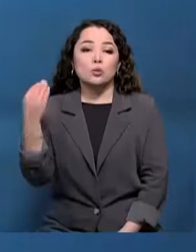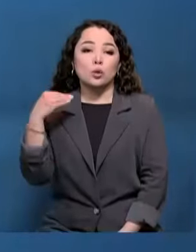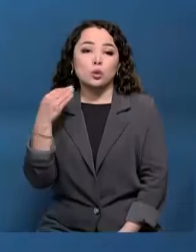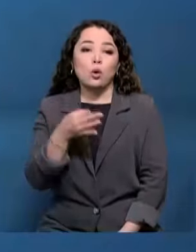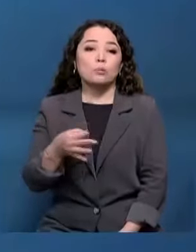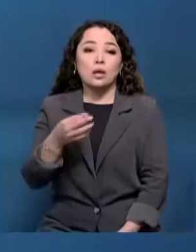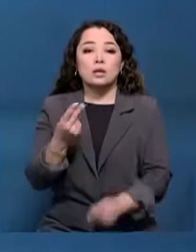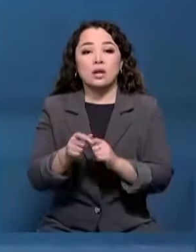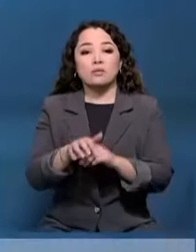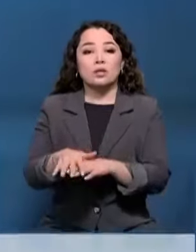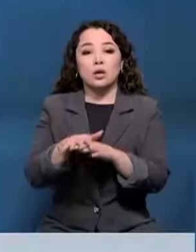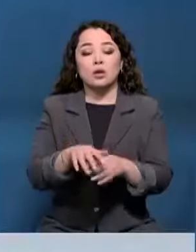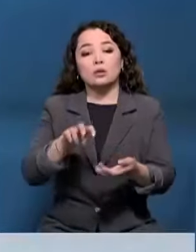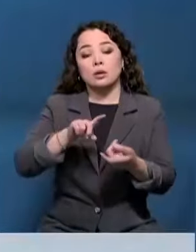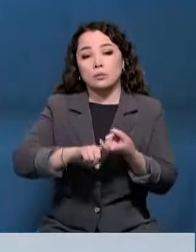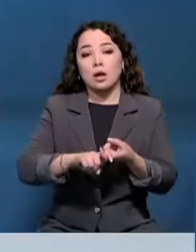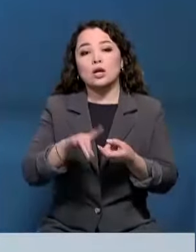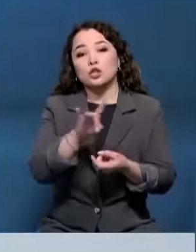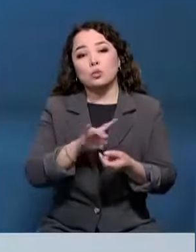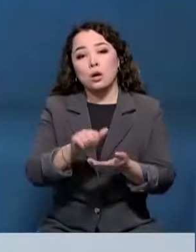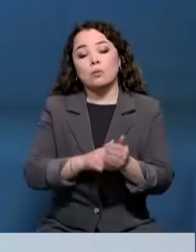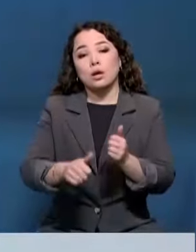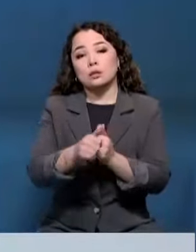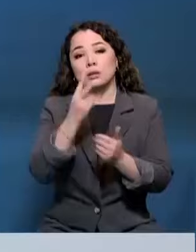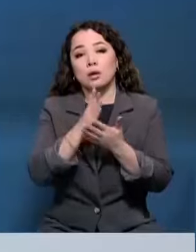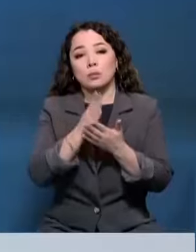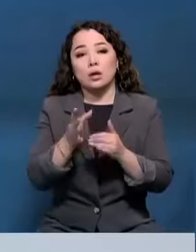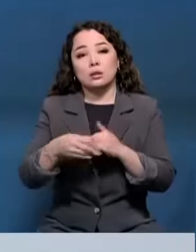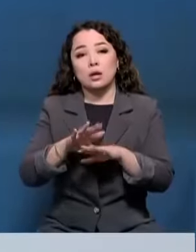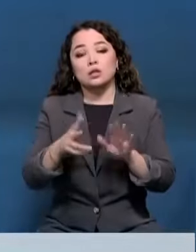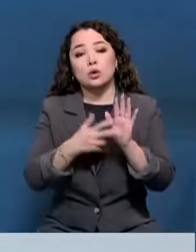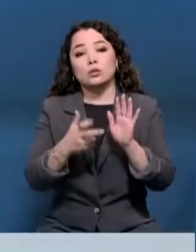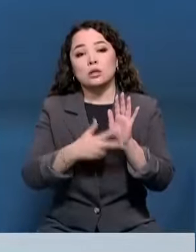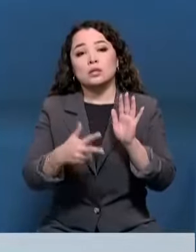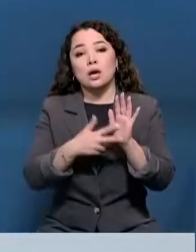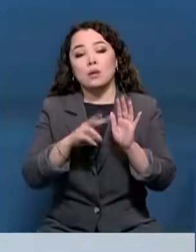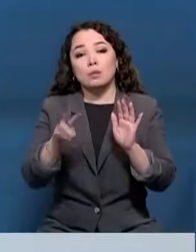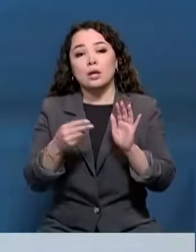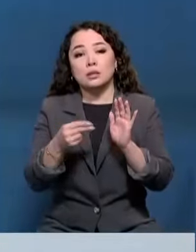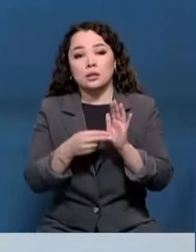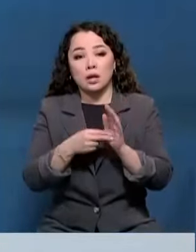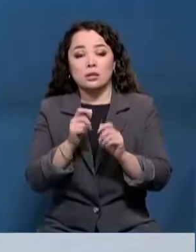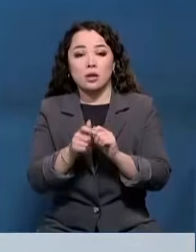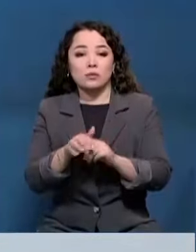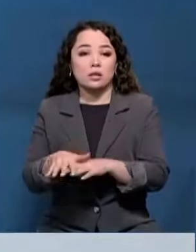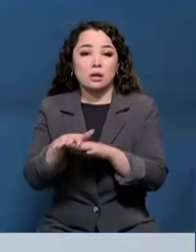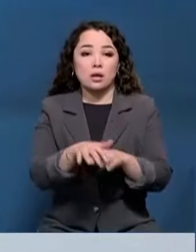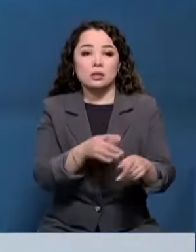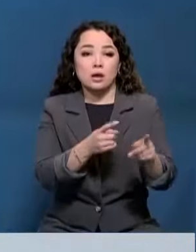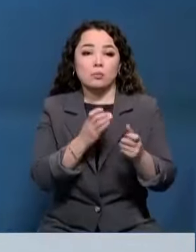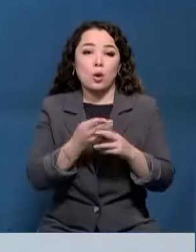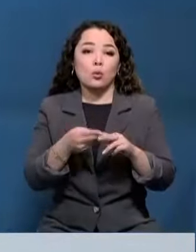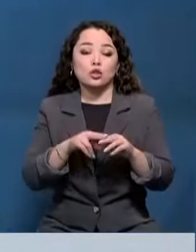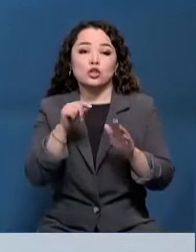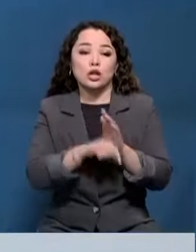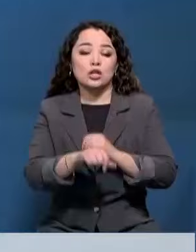Түркістан облысы инвестиция жөнінен республикада көш бастап келеді. Бұл аймаққа 888 миллиард тенгенің инвестициясы тартылды.